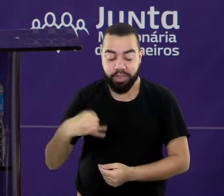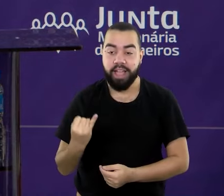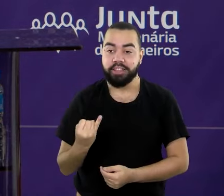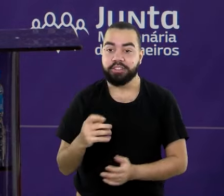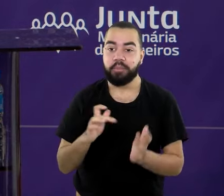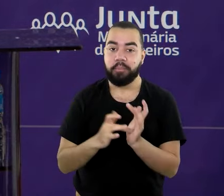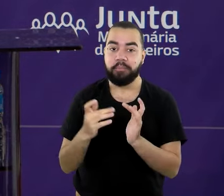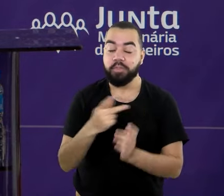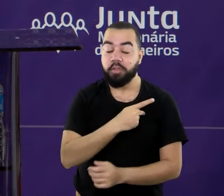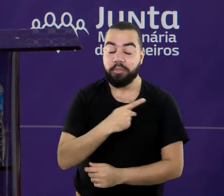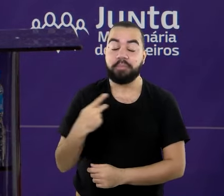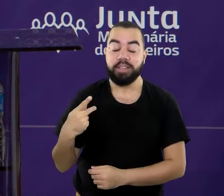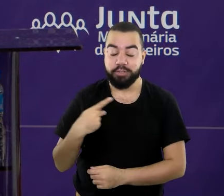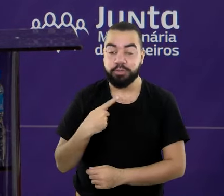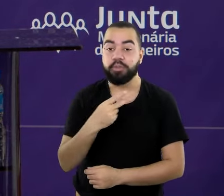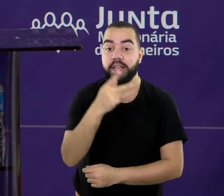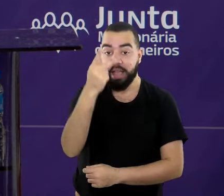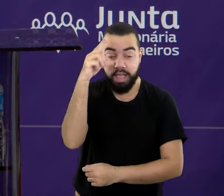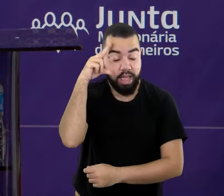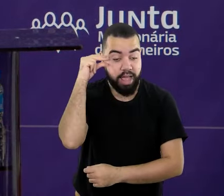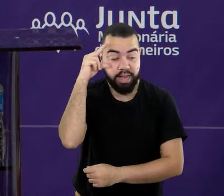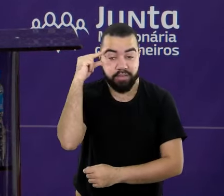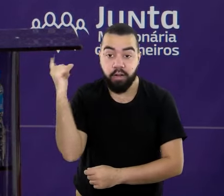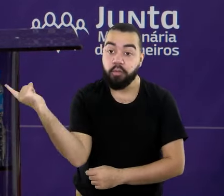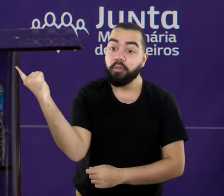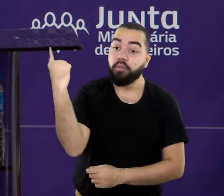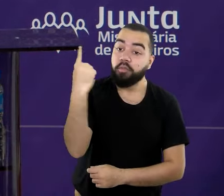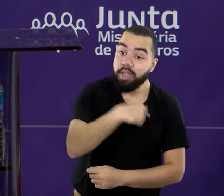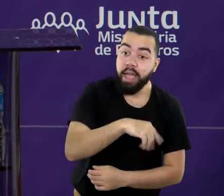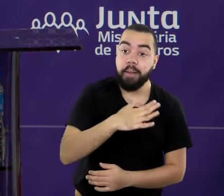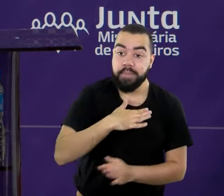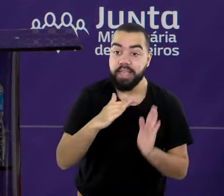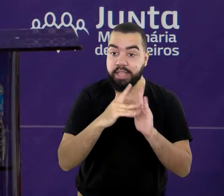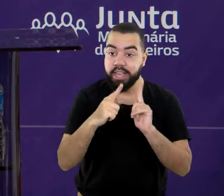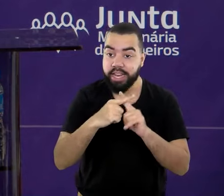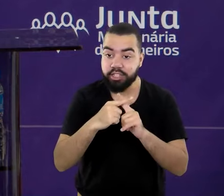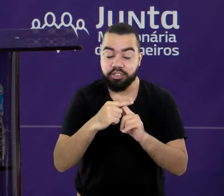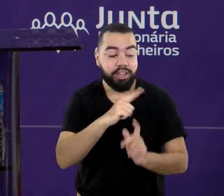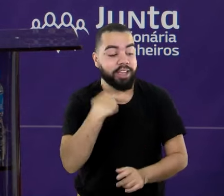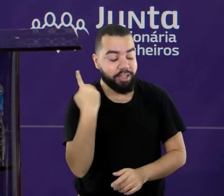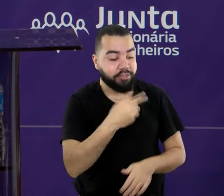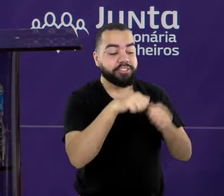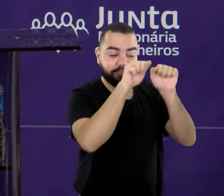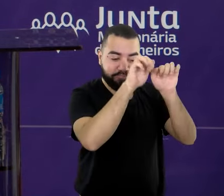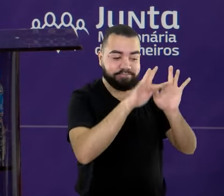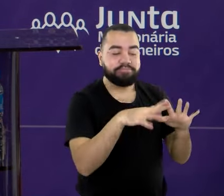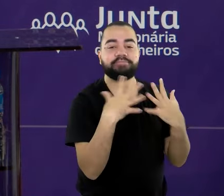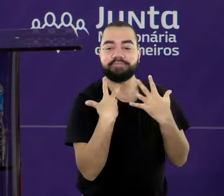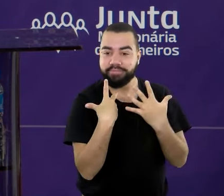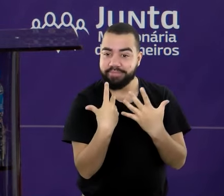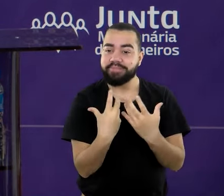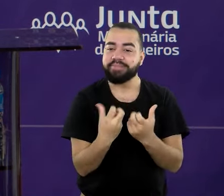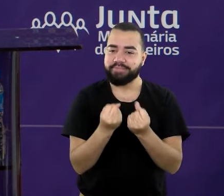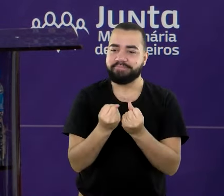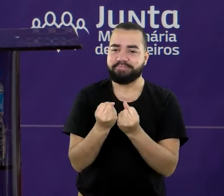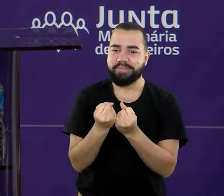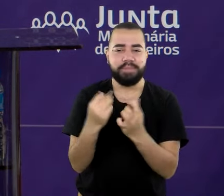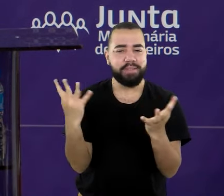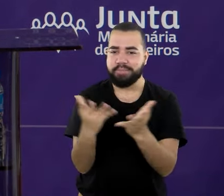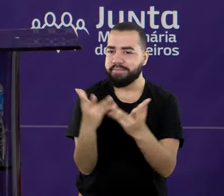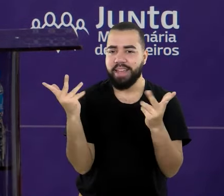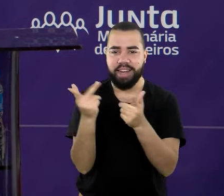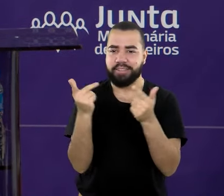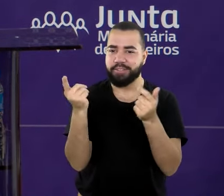ele pregou na nossa igreja e fomos muito agraciado. 우리 성도들이 목사님 설교를 듣고